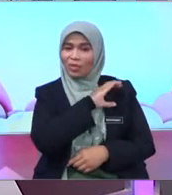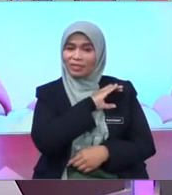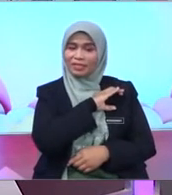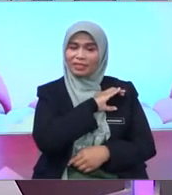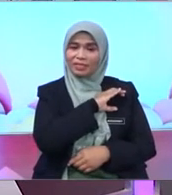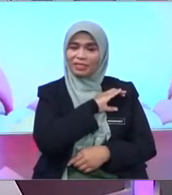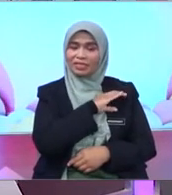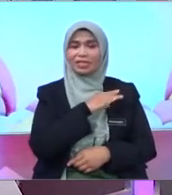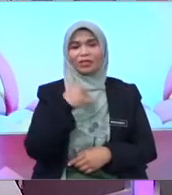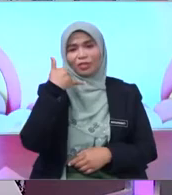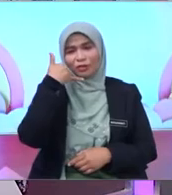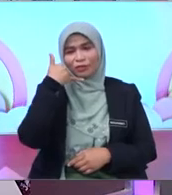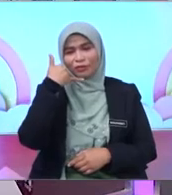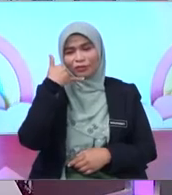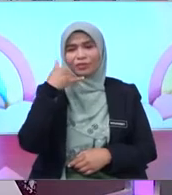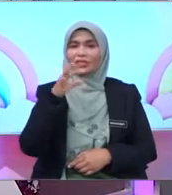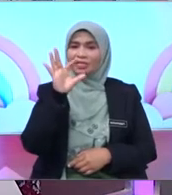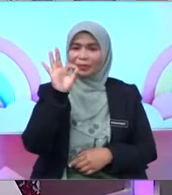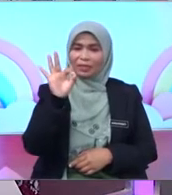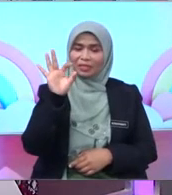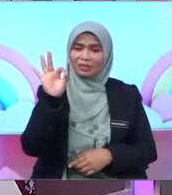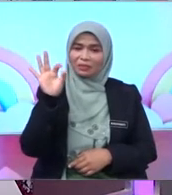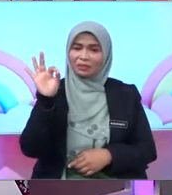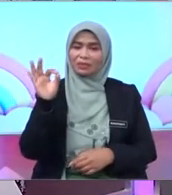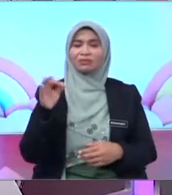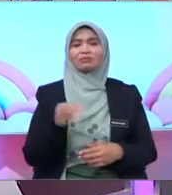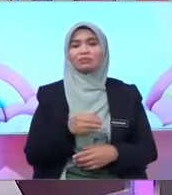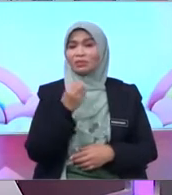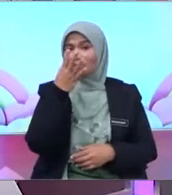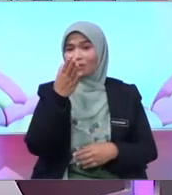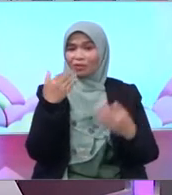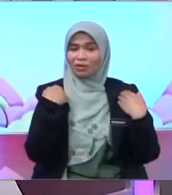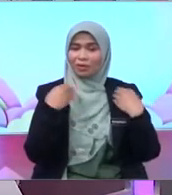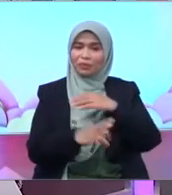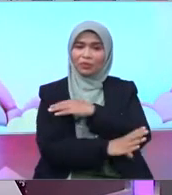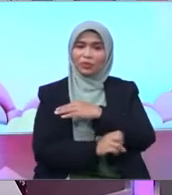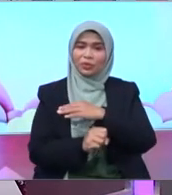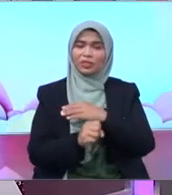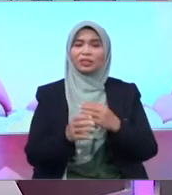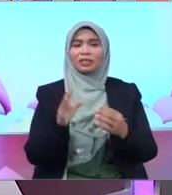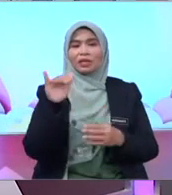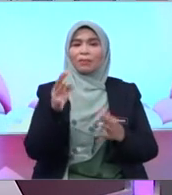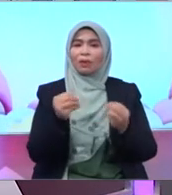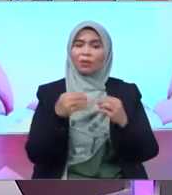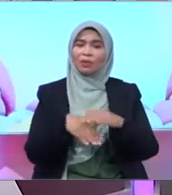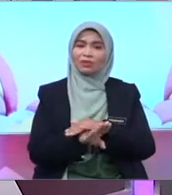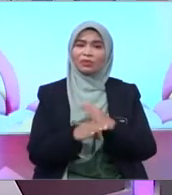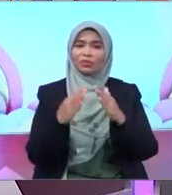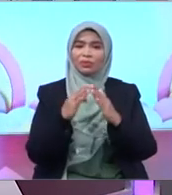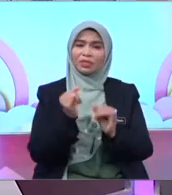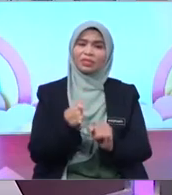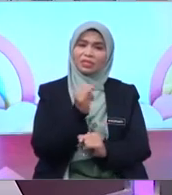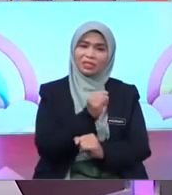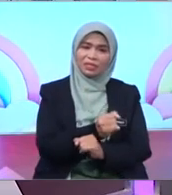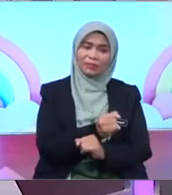Thailand kecemasan help dan memberitahu Aduh perompak yang ini masuk ke rumah di lain Mira